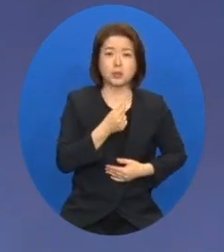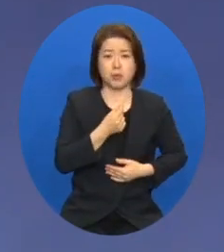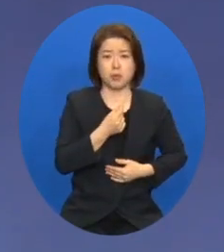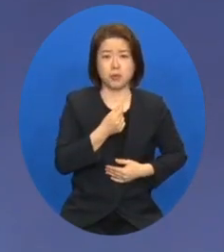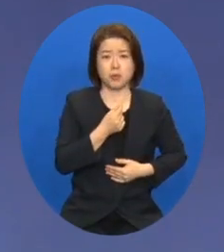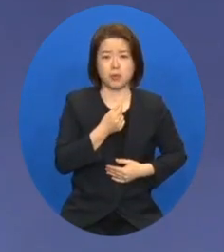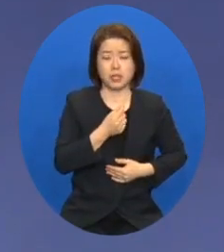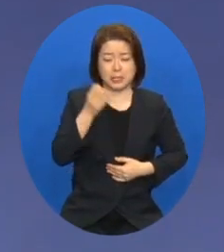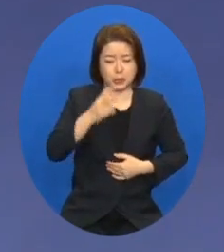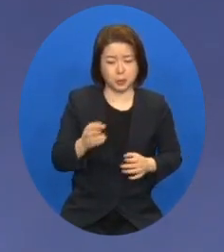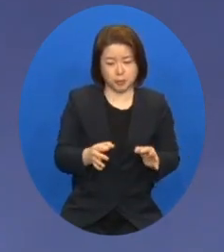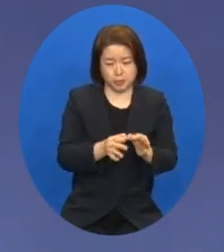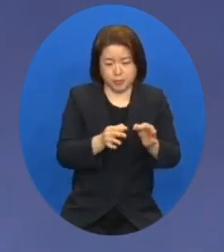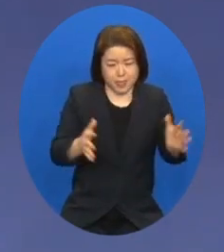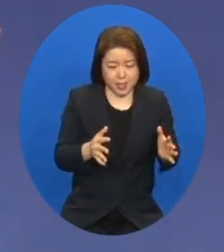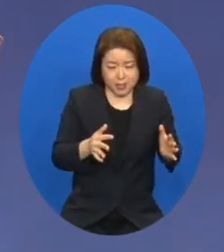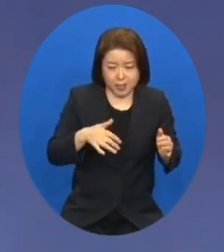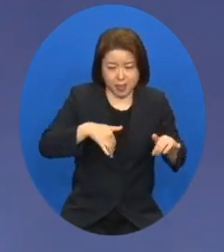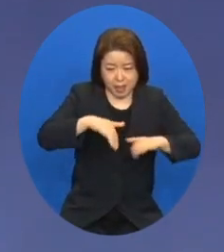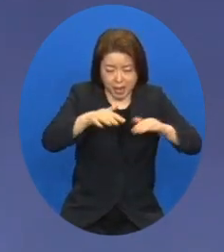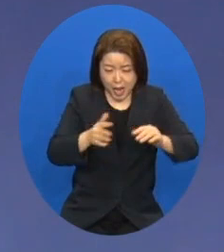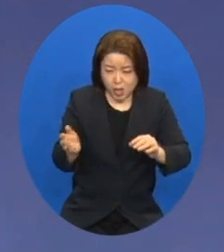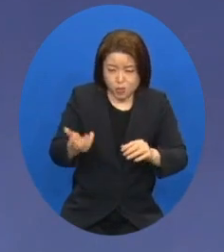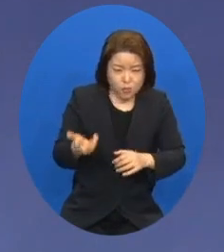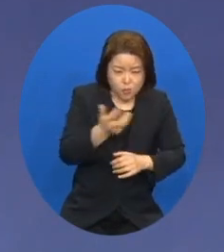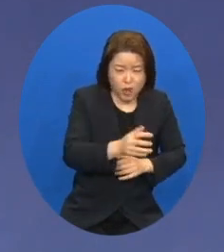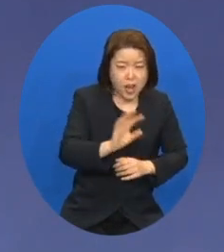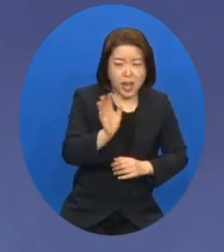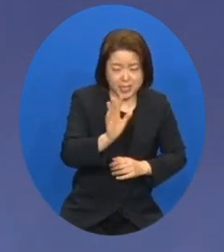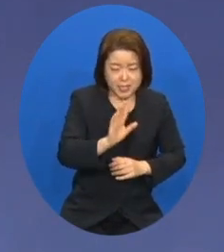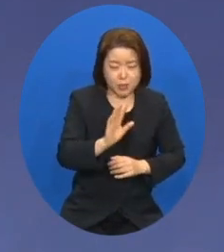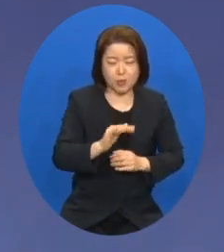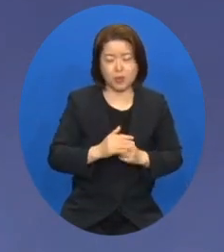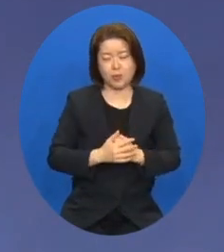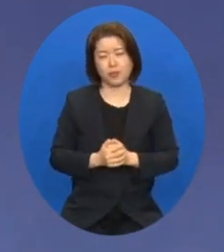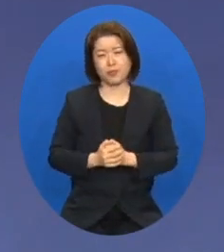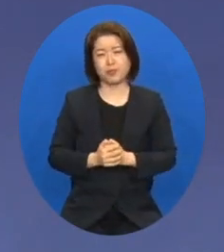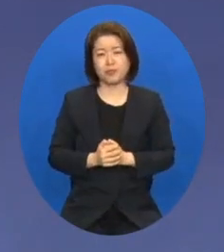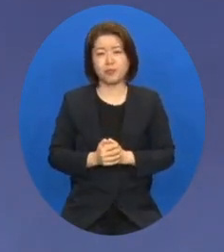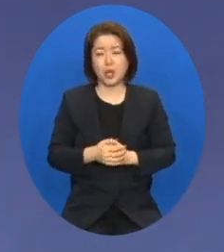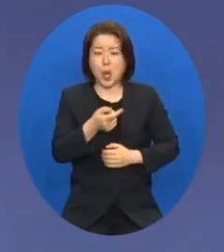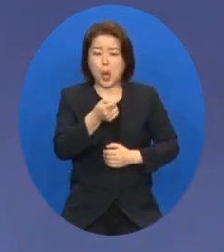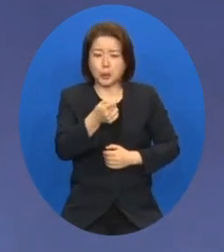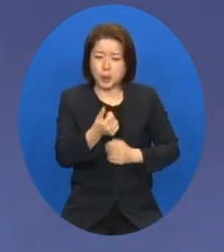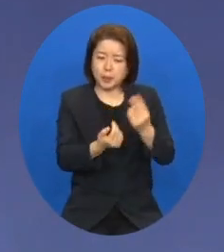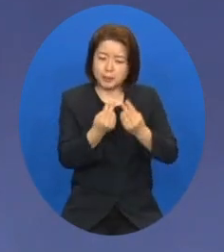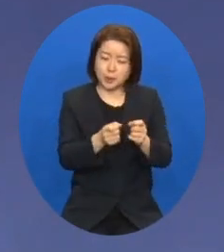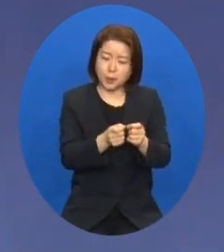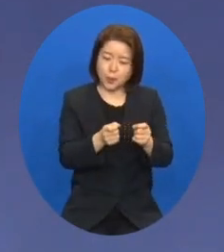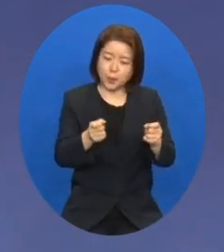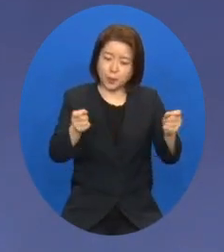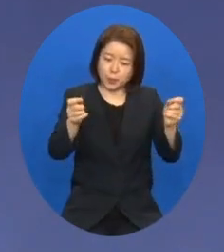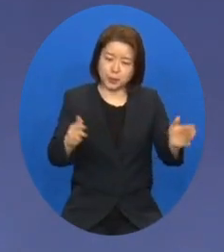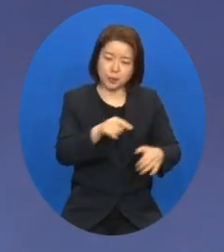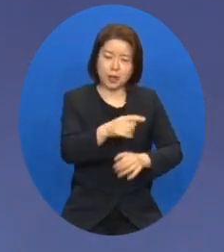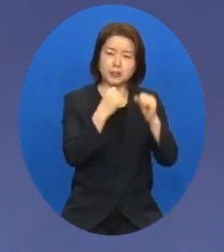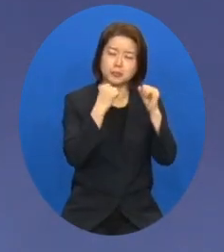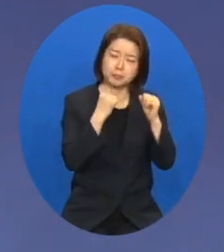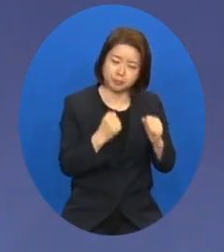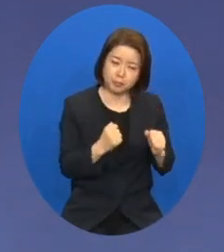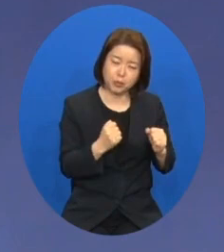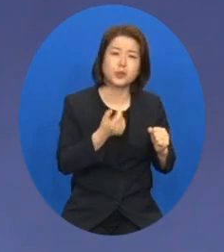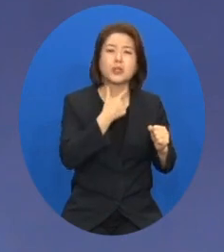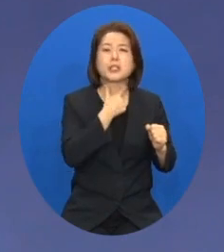그리고 그저 잠깐 지나가듯이 스쳐 지나가서 방문하는 게 아니고 조금 비교 주 오랜 시간을 머무르고